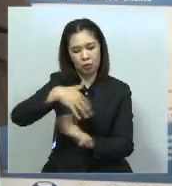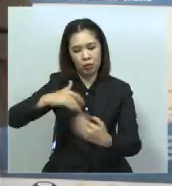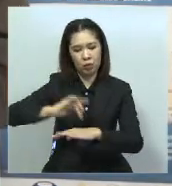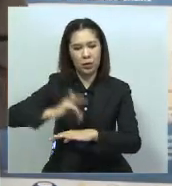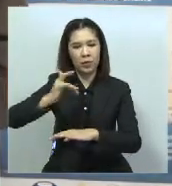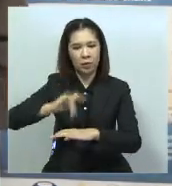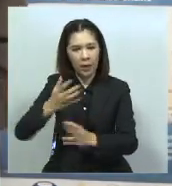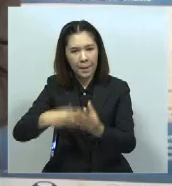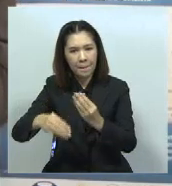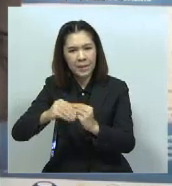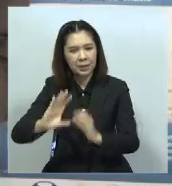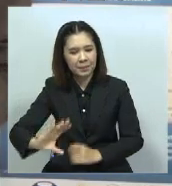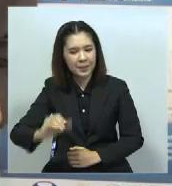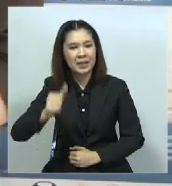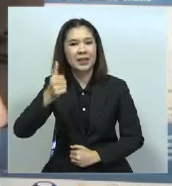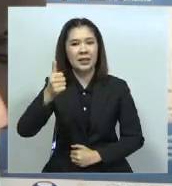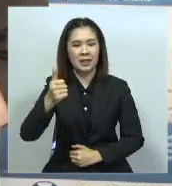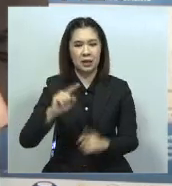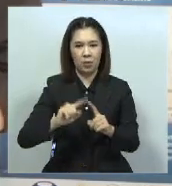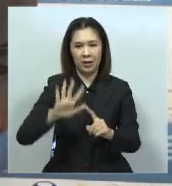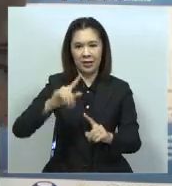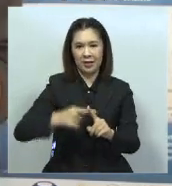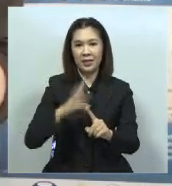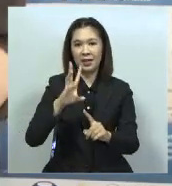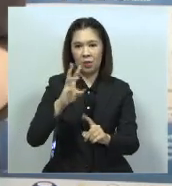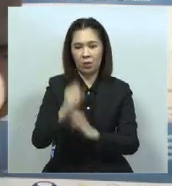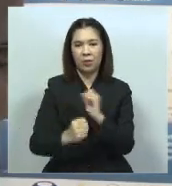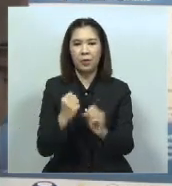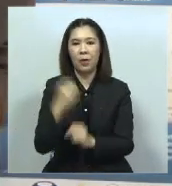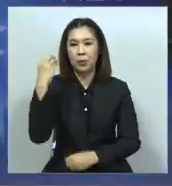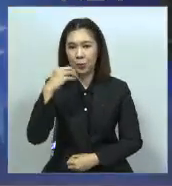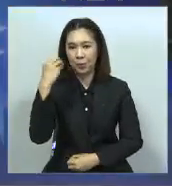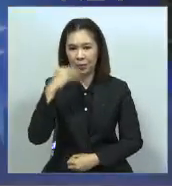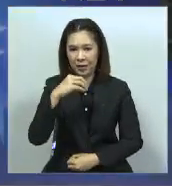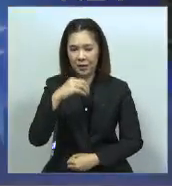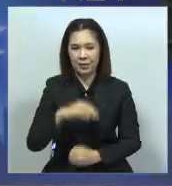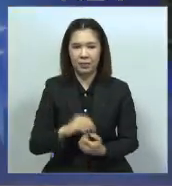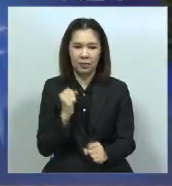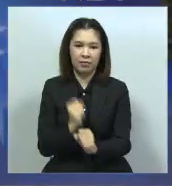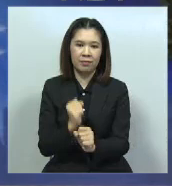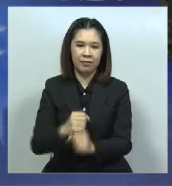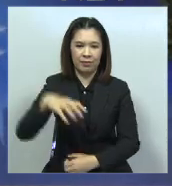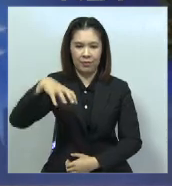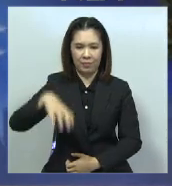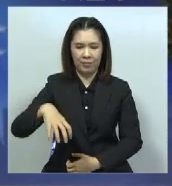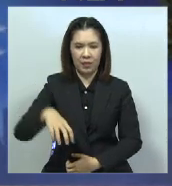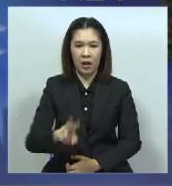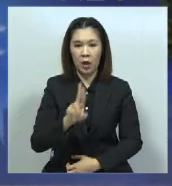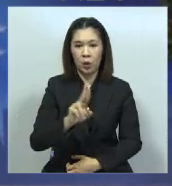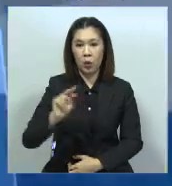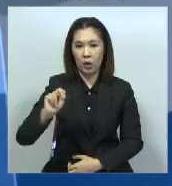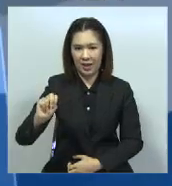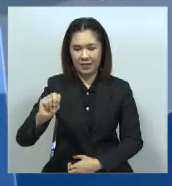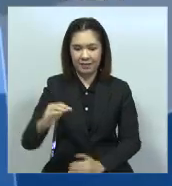ดมสมบูรณ์มากขึ้นและวันนี้นะครับวันที่5มิถุนายนของทุกๆปีนะครับทางองค์การสหประชาชาตินะครับก็ได้ประกา